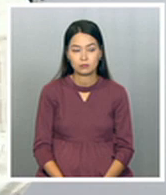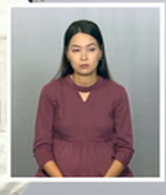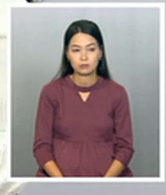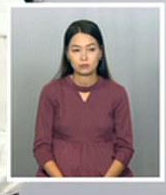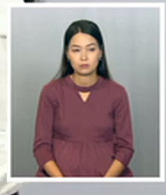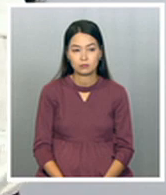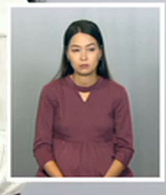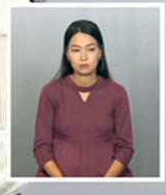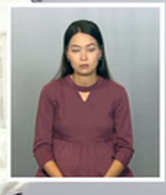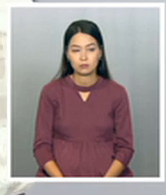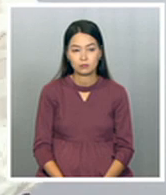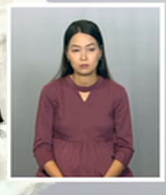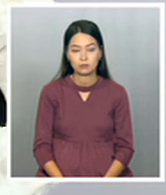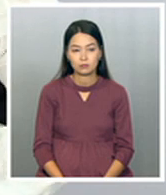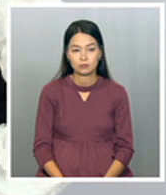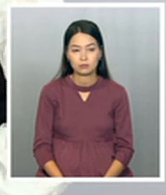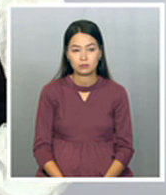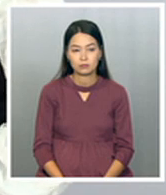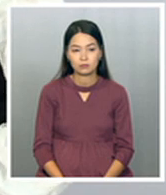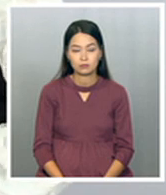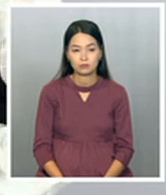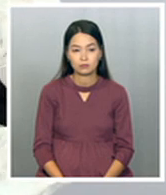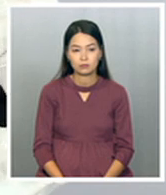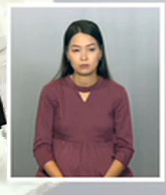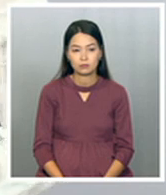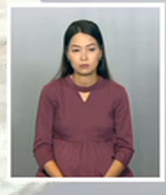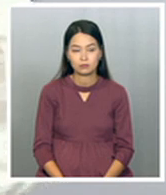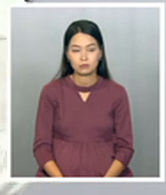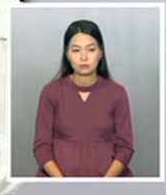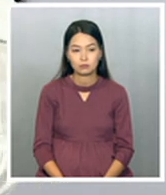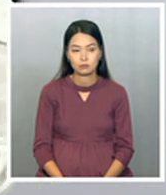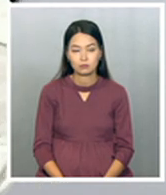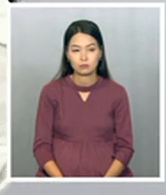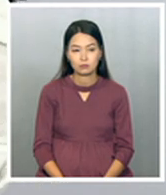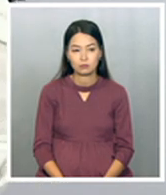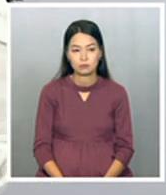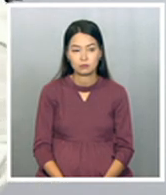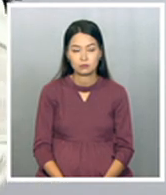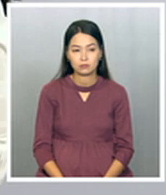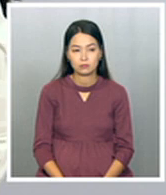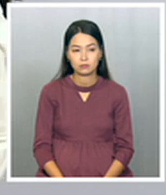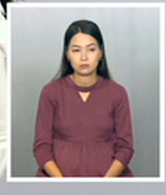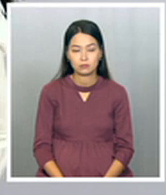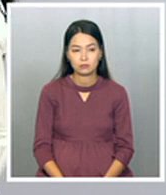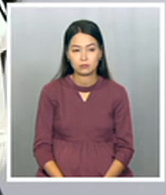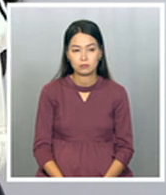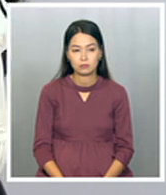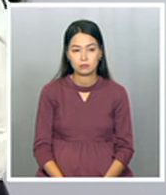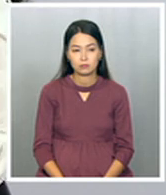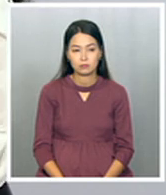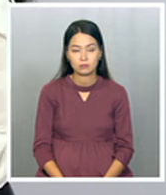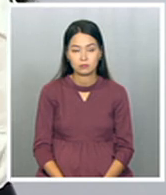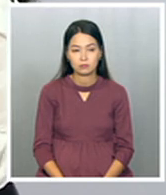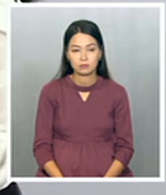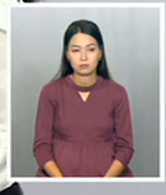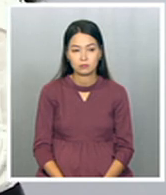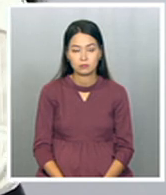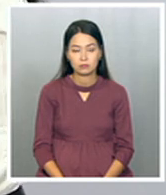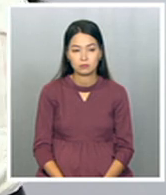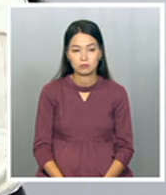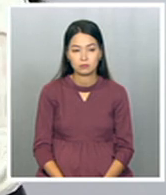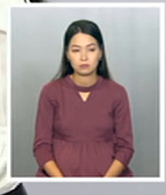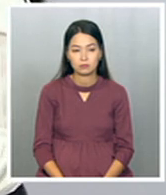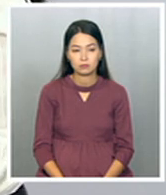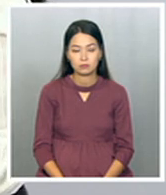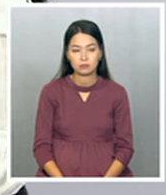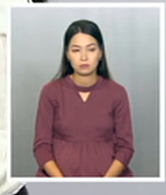2 түбір асты 2-ні көбейтетін болсақ, түбір астында 4, одан 2 шығады. үш жердегі 2006 түбір астында 5-ті